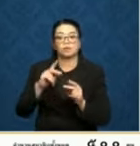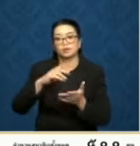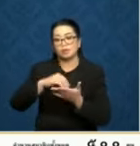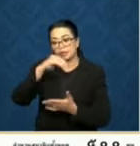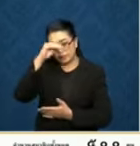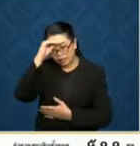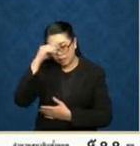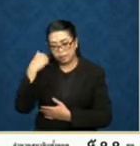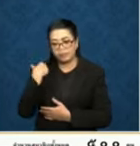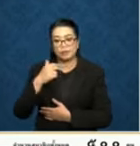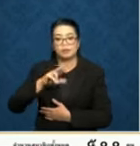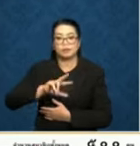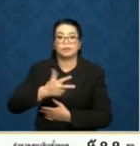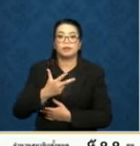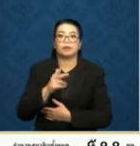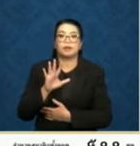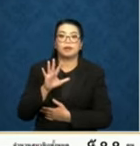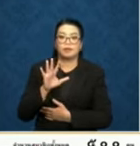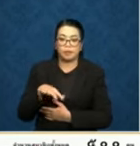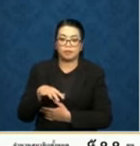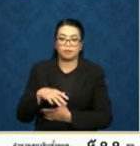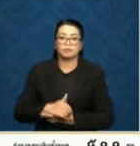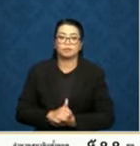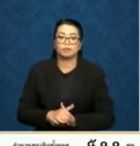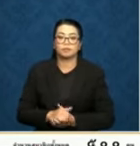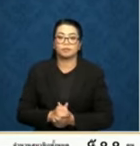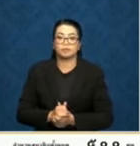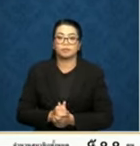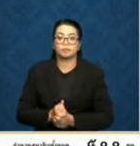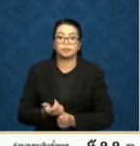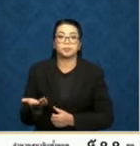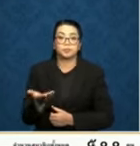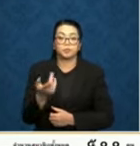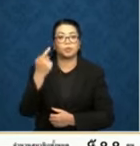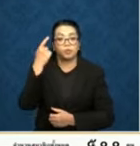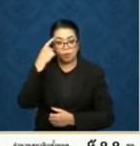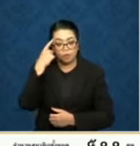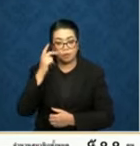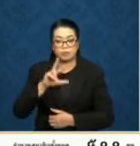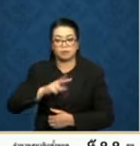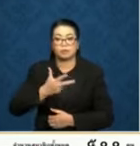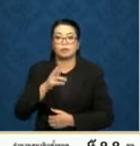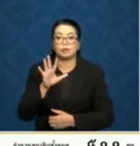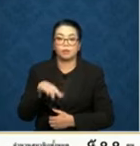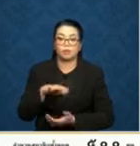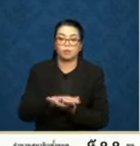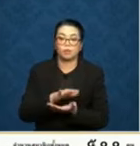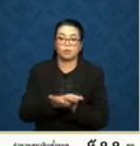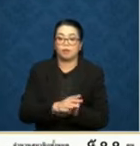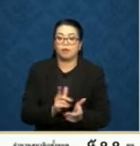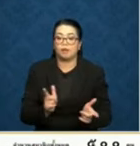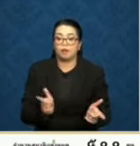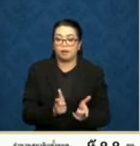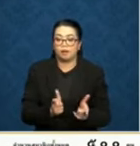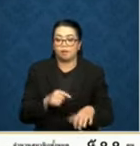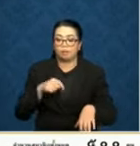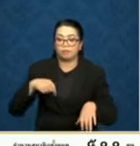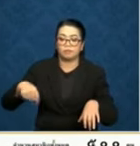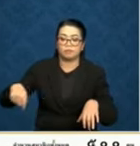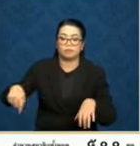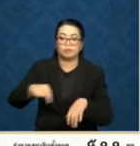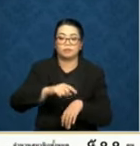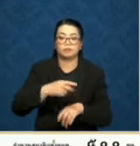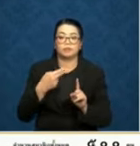35,000 แ่งครับท่แฐานทาไครั ใน 35,000ห่ง มีโรเรีนขนาดเล็กอยู่มากถึง